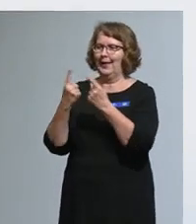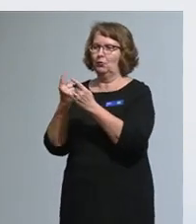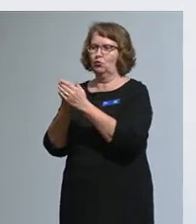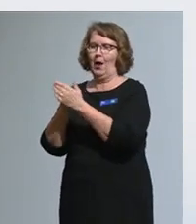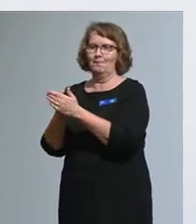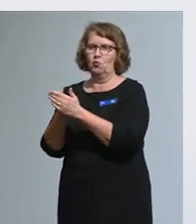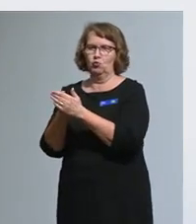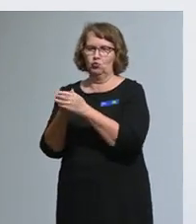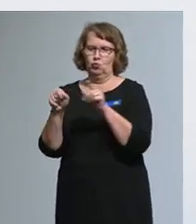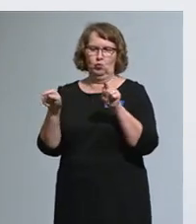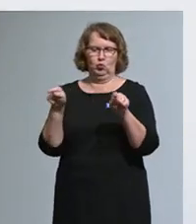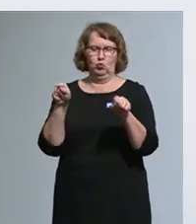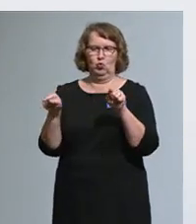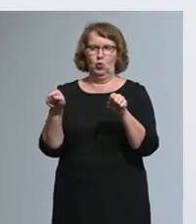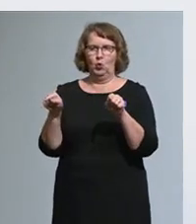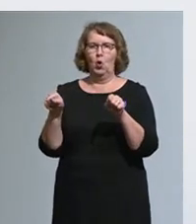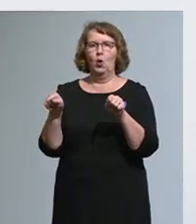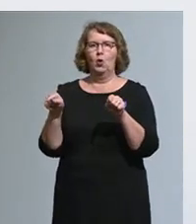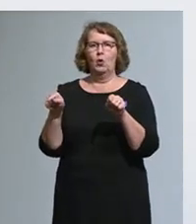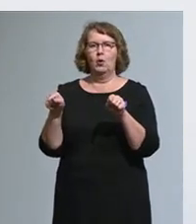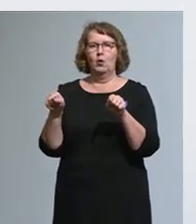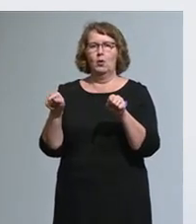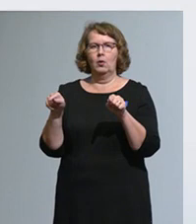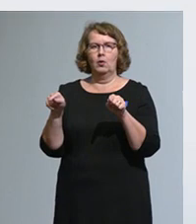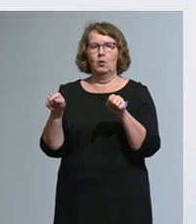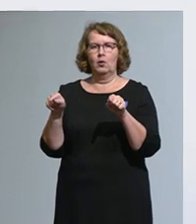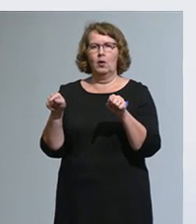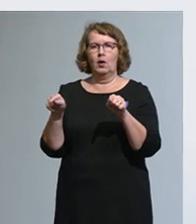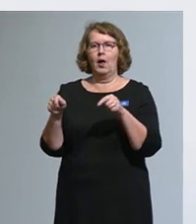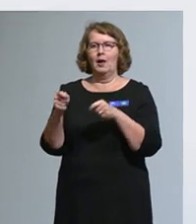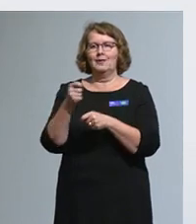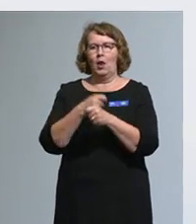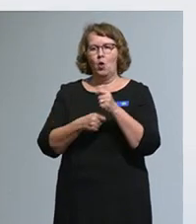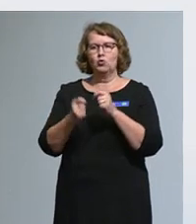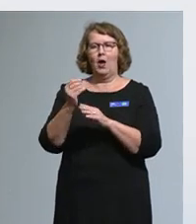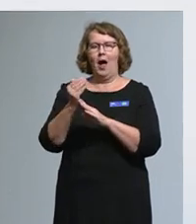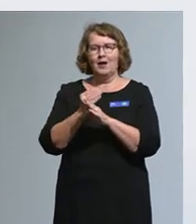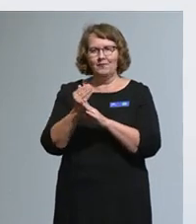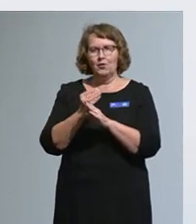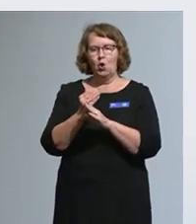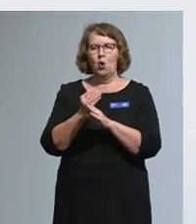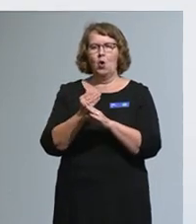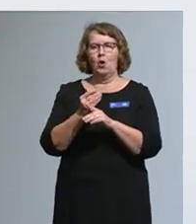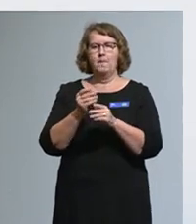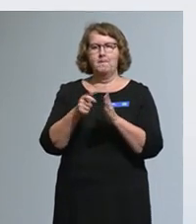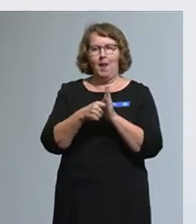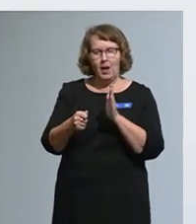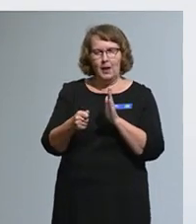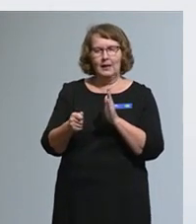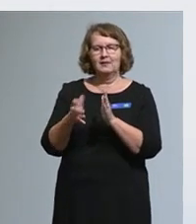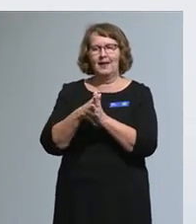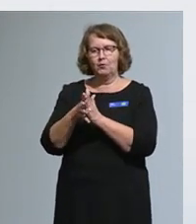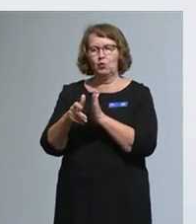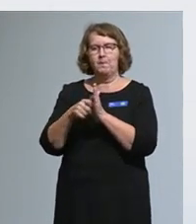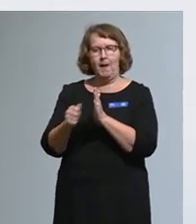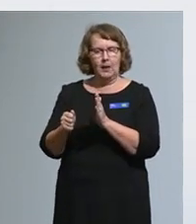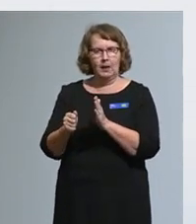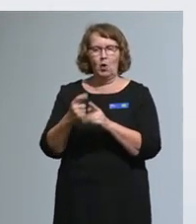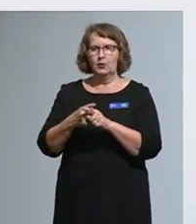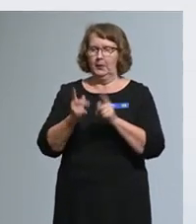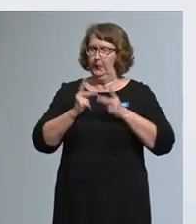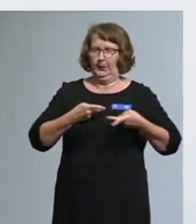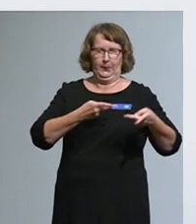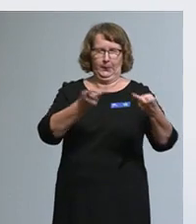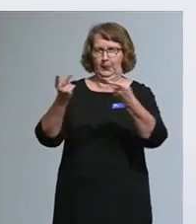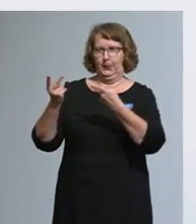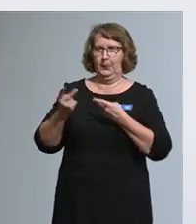oli kaikille yhteiset talousarvio- ja selvitysmallit. Eli nythän on monesti se tilanne,